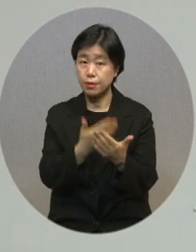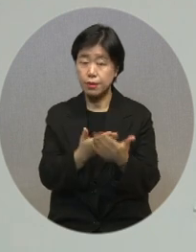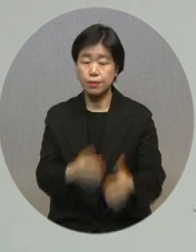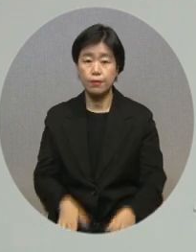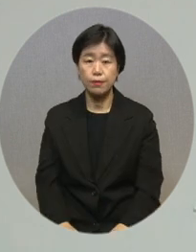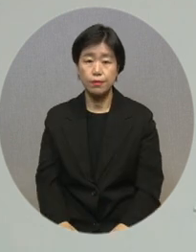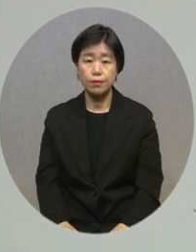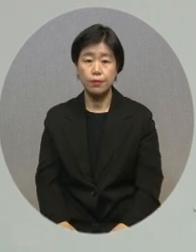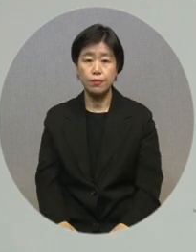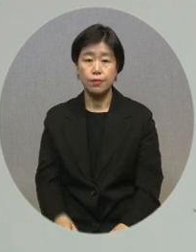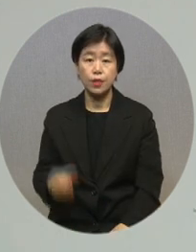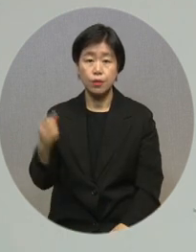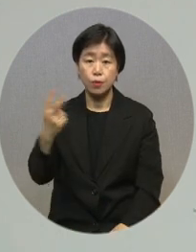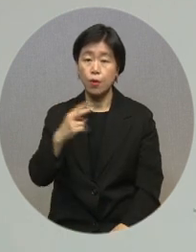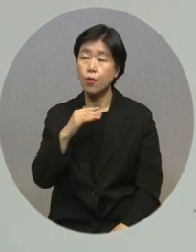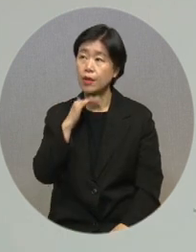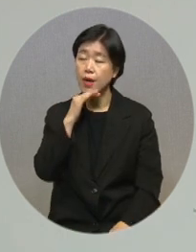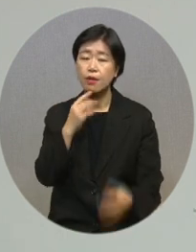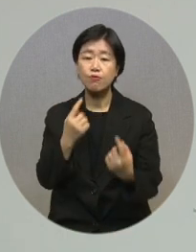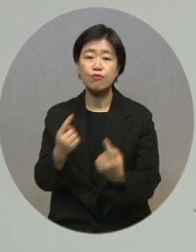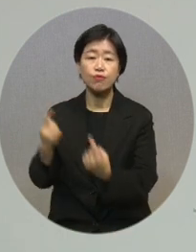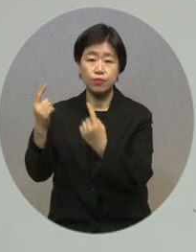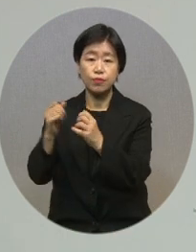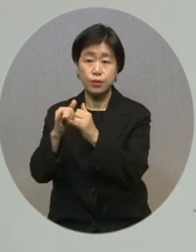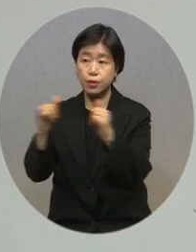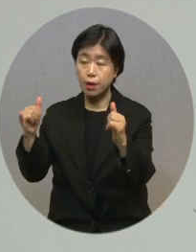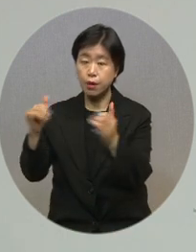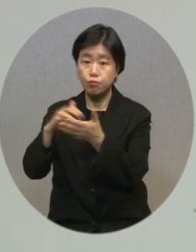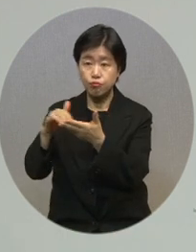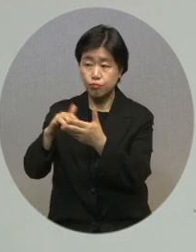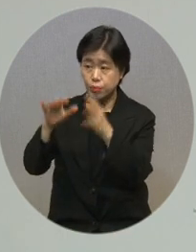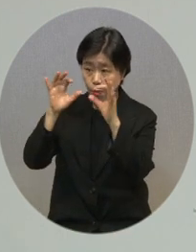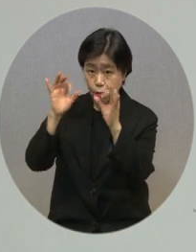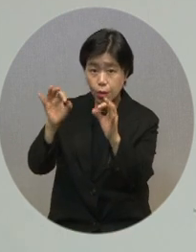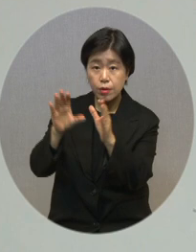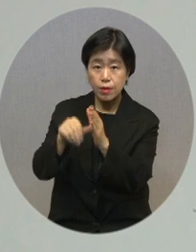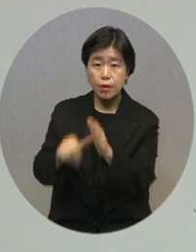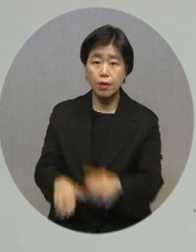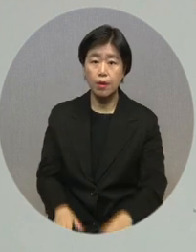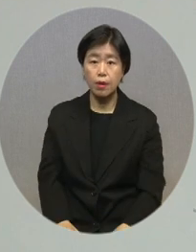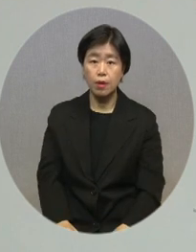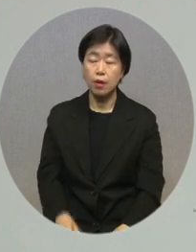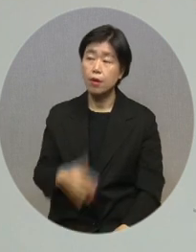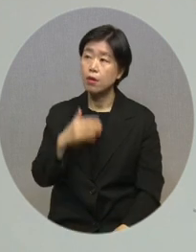한편으로는 고령층 그 인구 구조를 보면은 고령층 고용률은